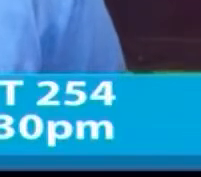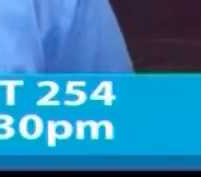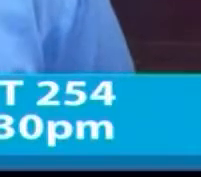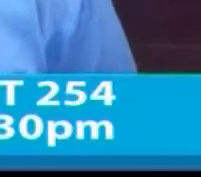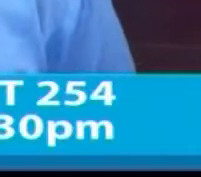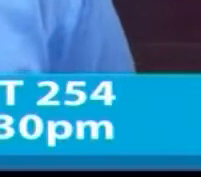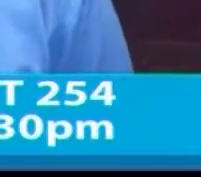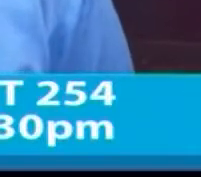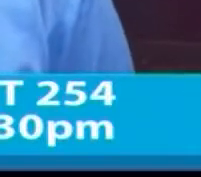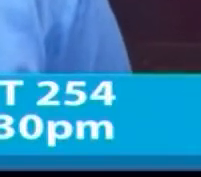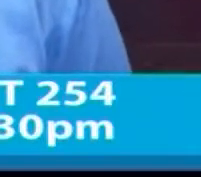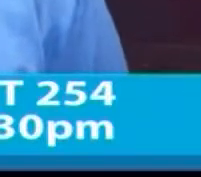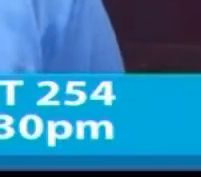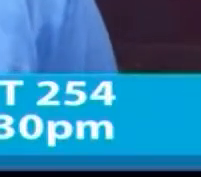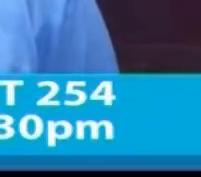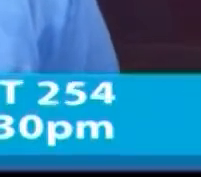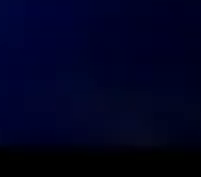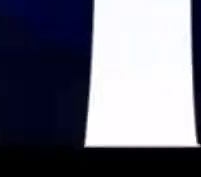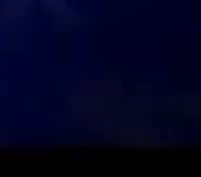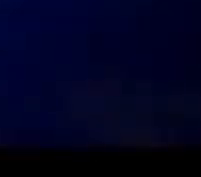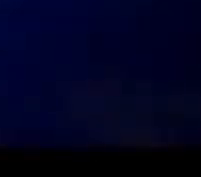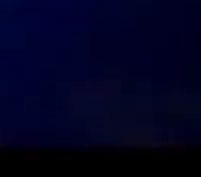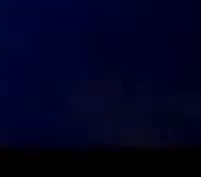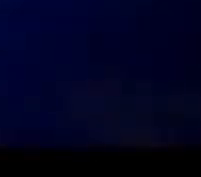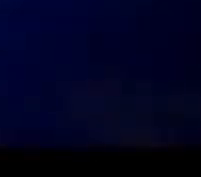ukweli, ana uungwaji wa mkono wa Kenya.